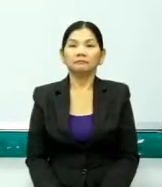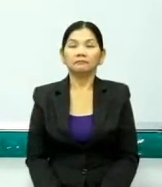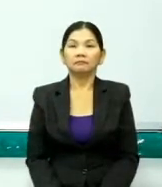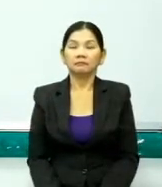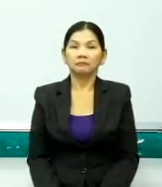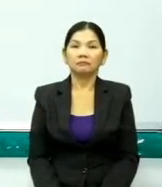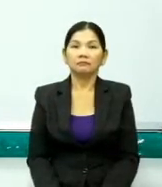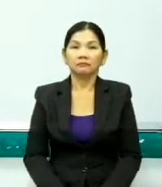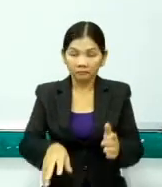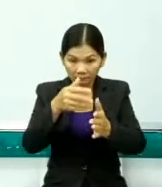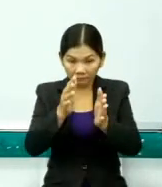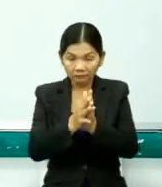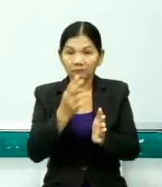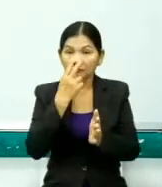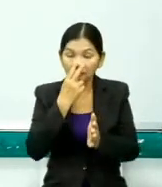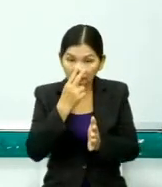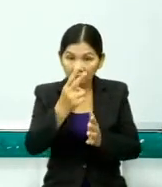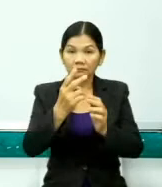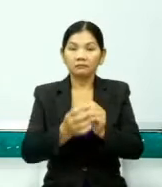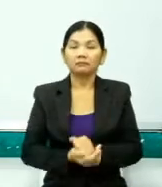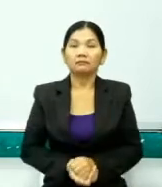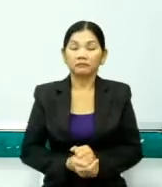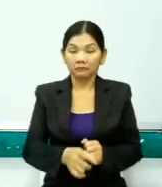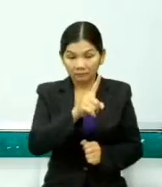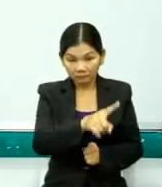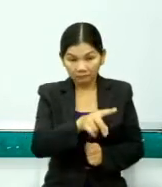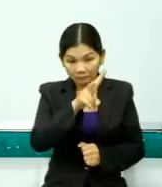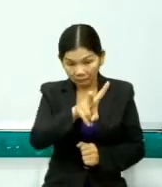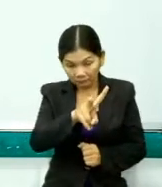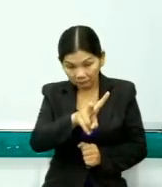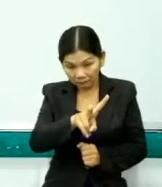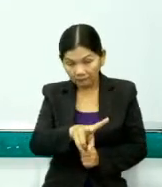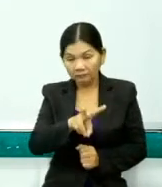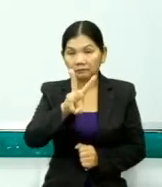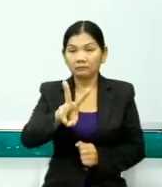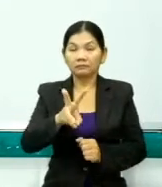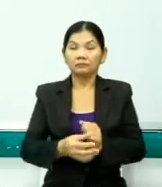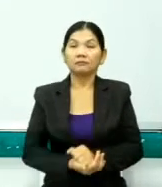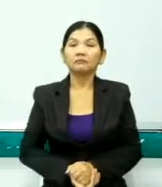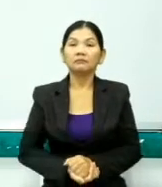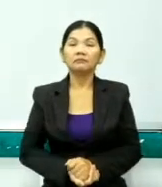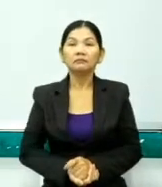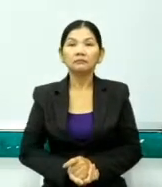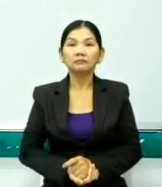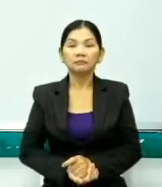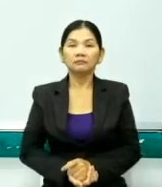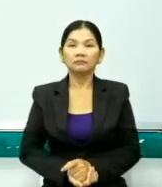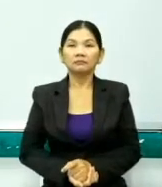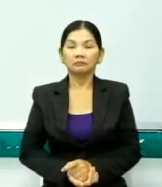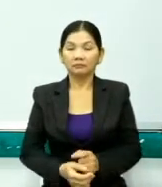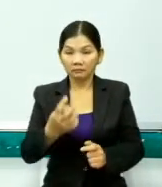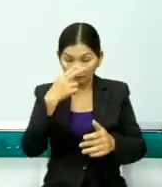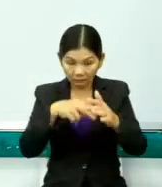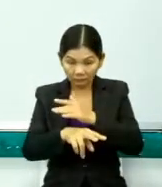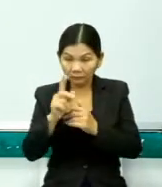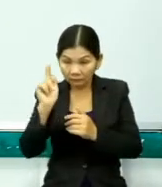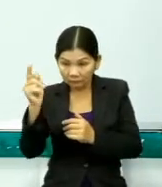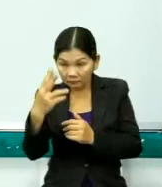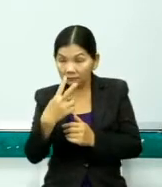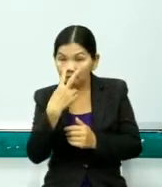chà con này là con chà mơn tịnh ở khả nền ná mùi bí bay con khả nền rụp ấy nắng